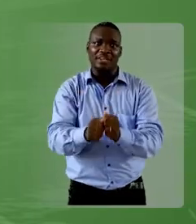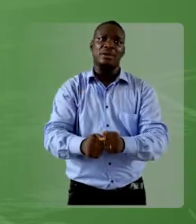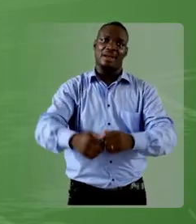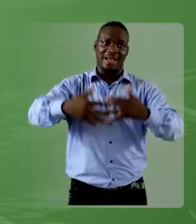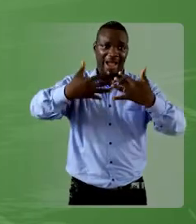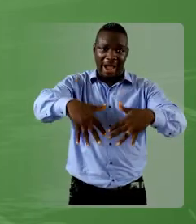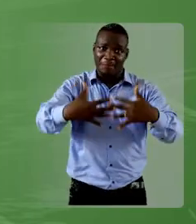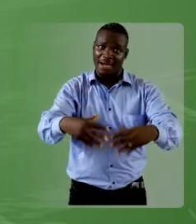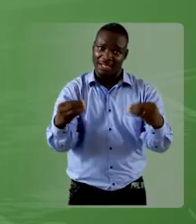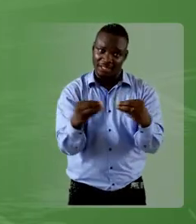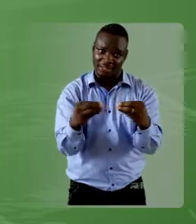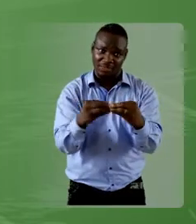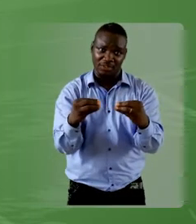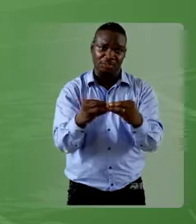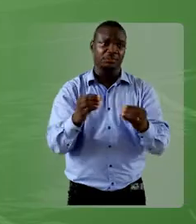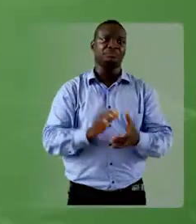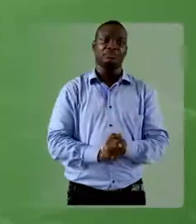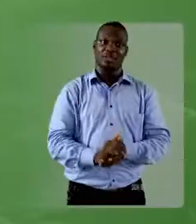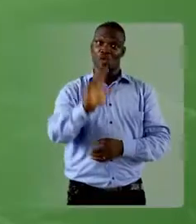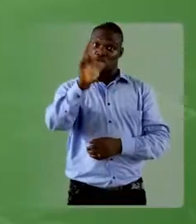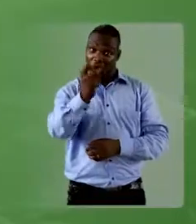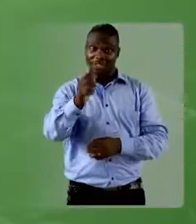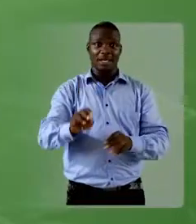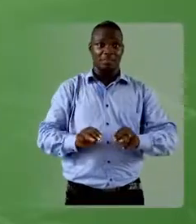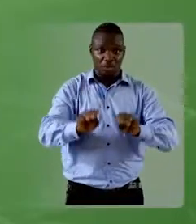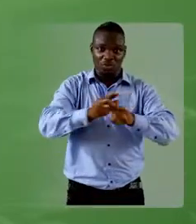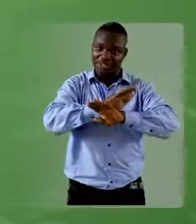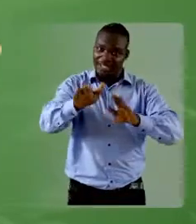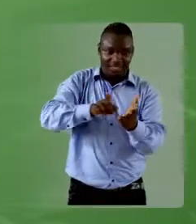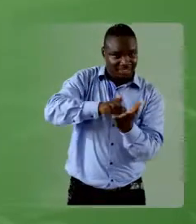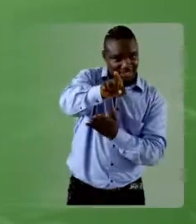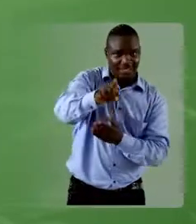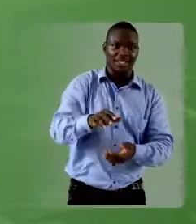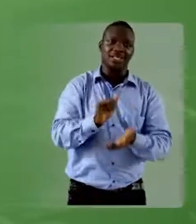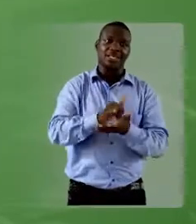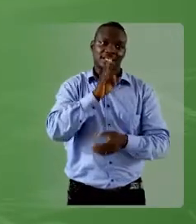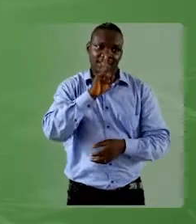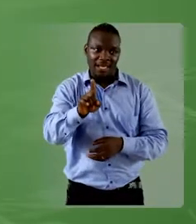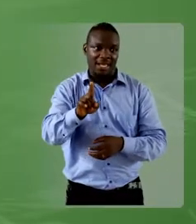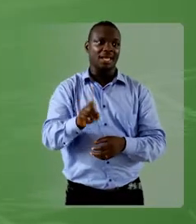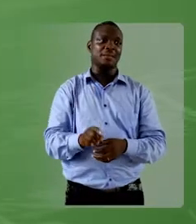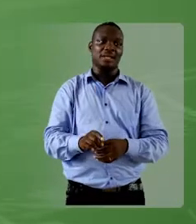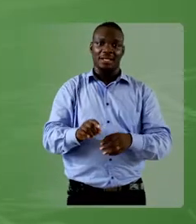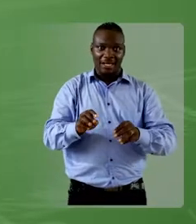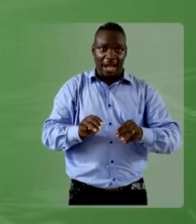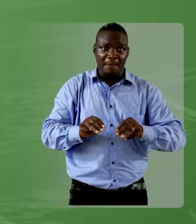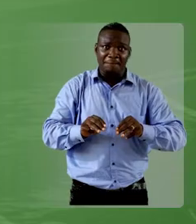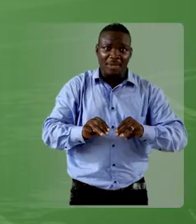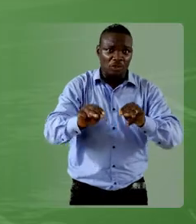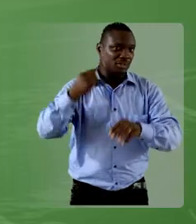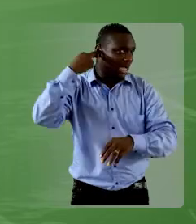d'un magnétomètre. La troisième méthode indirecte est la méthode